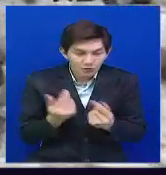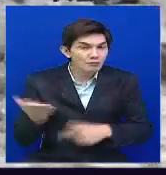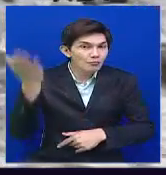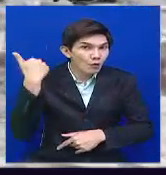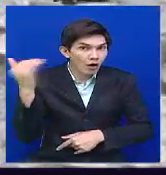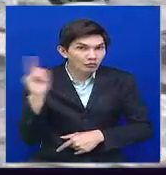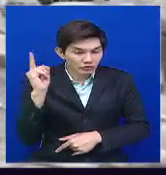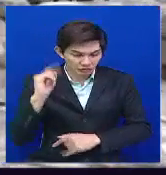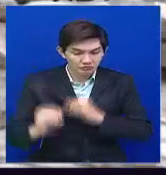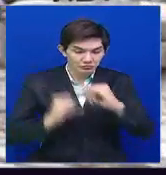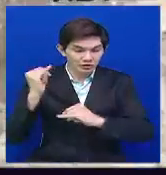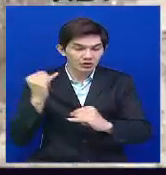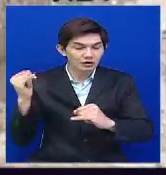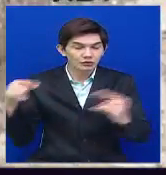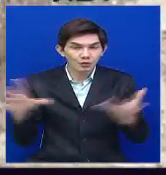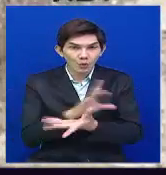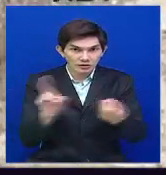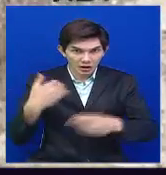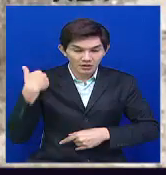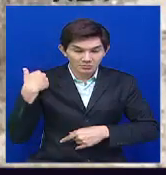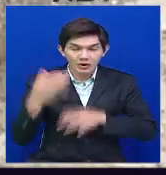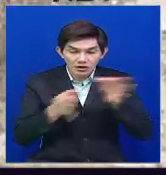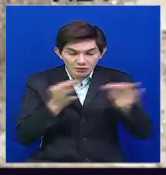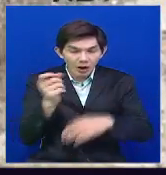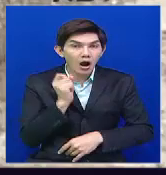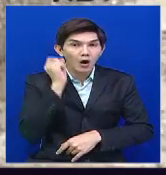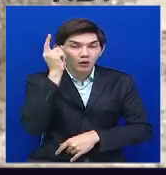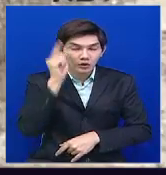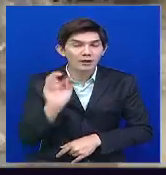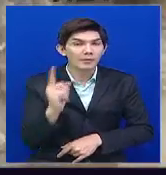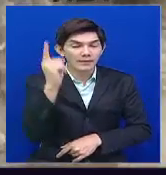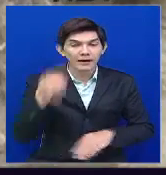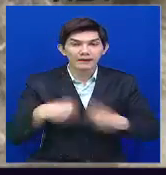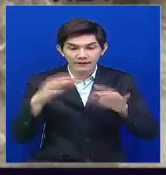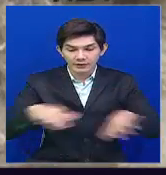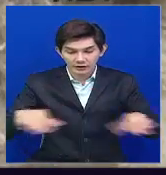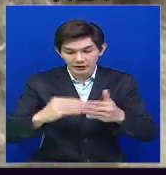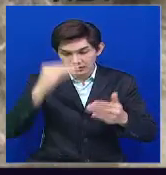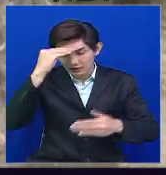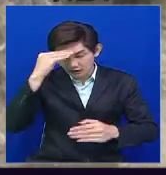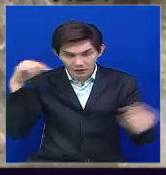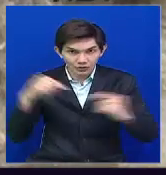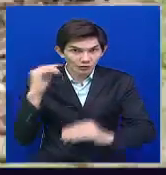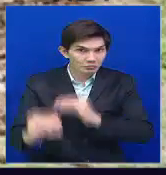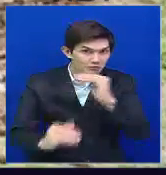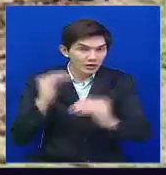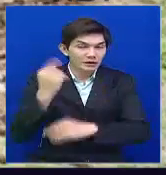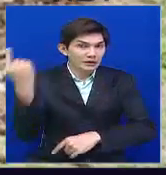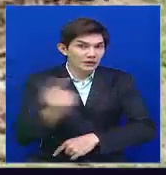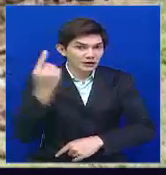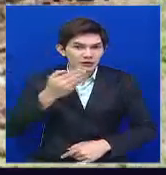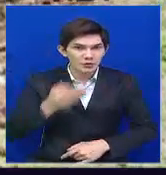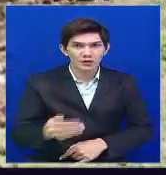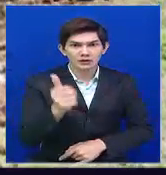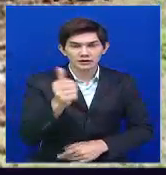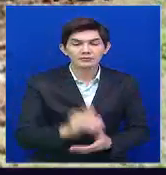มีความรุ่งเรืองทางประวัติศาสตร์การสร้างความเข้าใจผ่านองค์ความรู้ใหม่เหล่านี้แก่ผู้เรียนจะส่งผลต่อการพัฒนาการท่องเที่ยวที่ยั่งยื